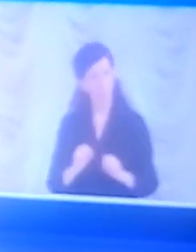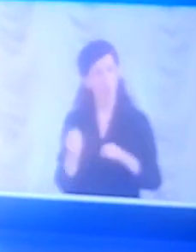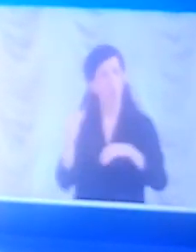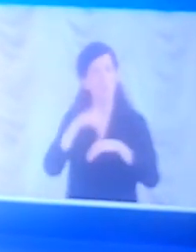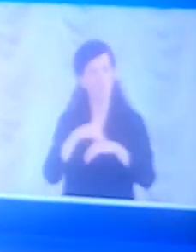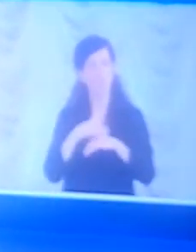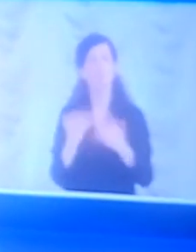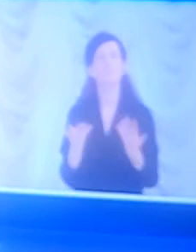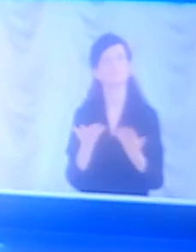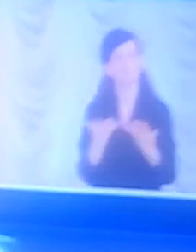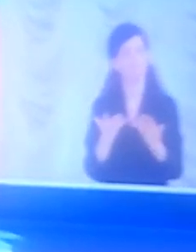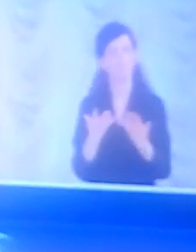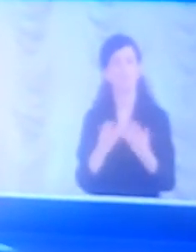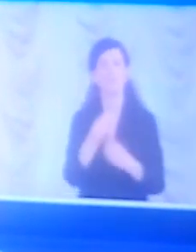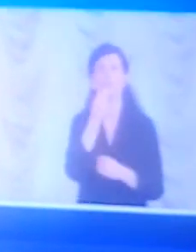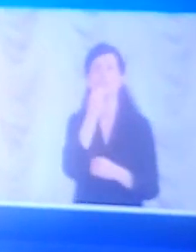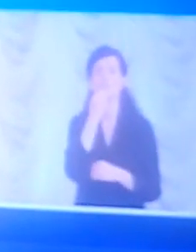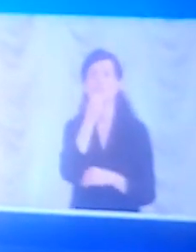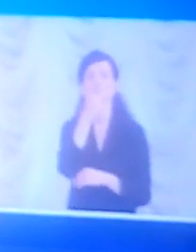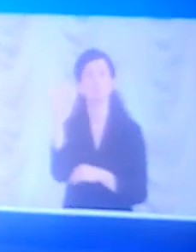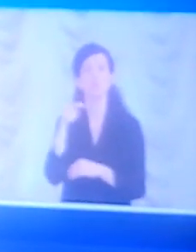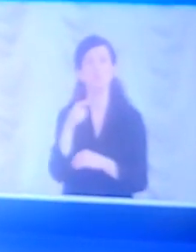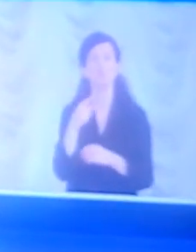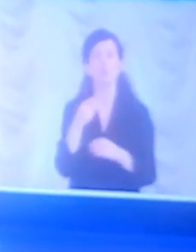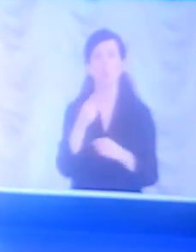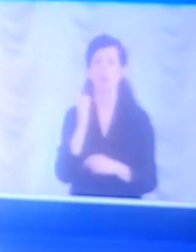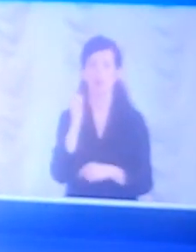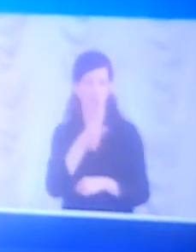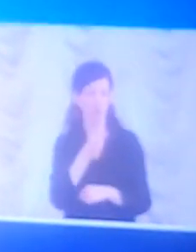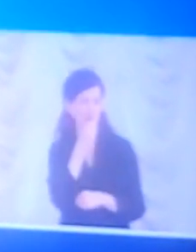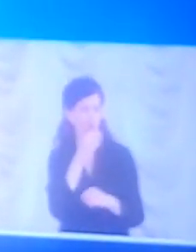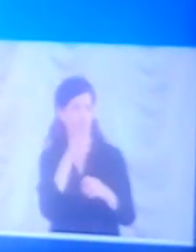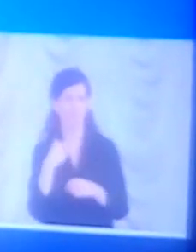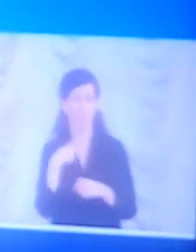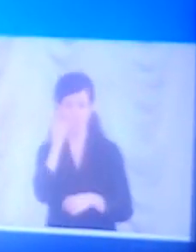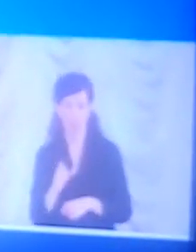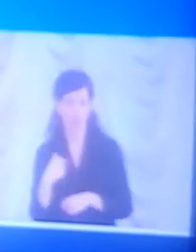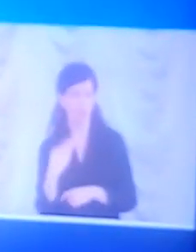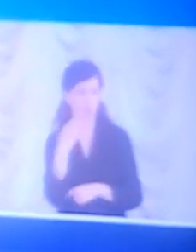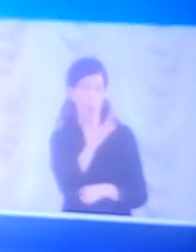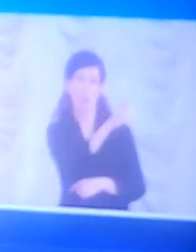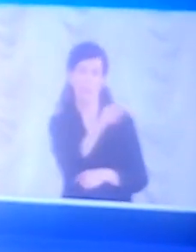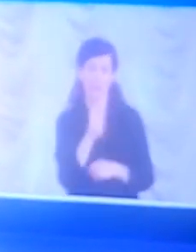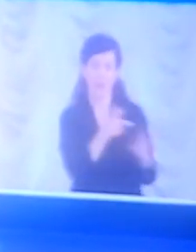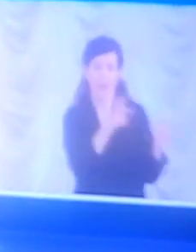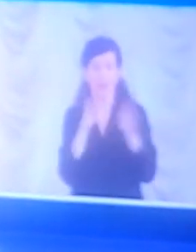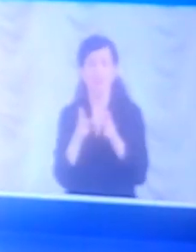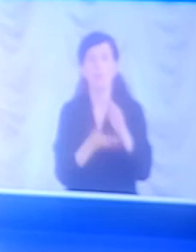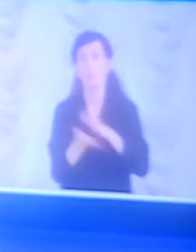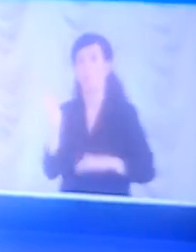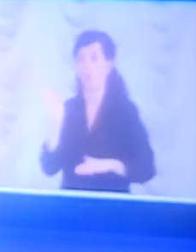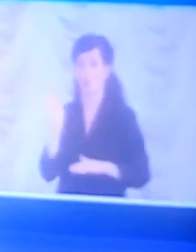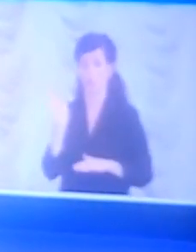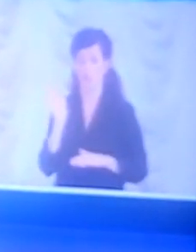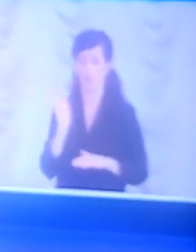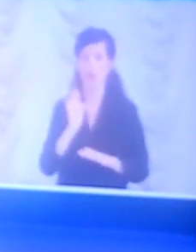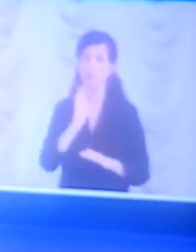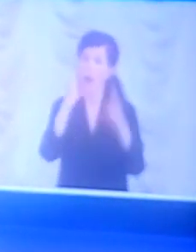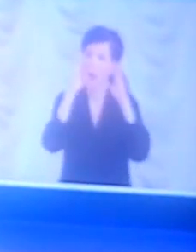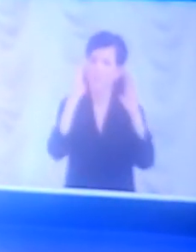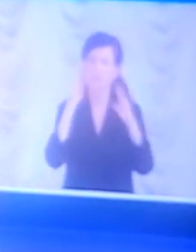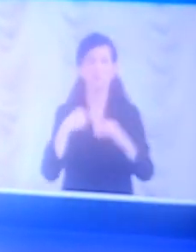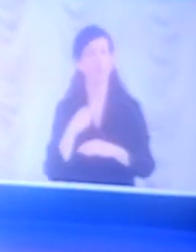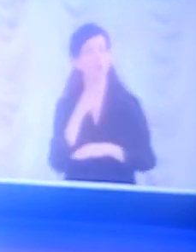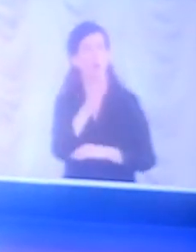anche attività di ristorazione con asporto. Attenzione però, che nessuno pensi che che davanti a un bar o